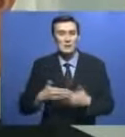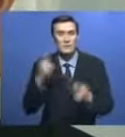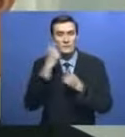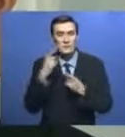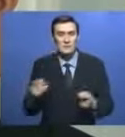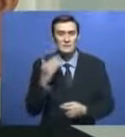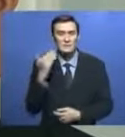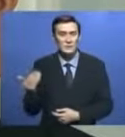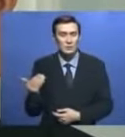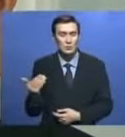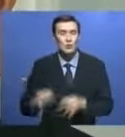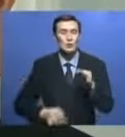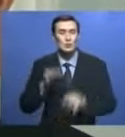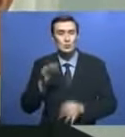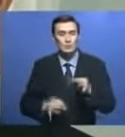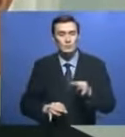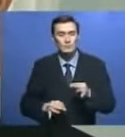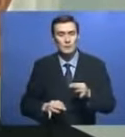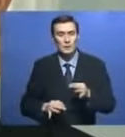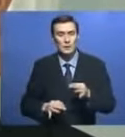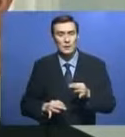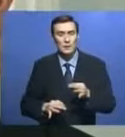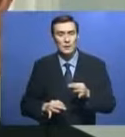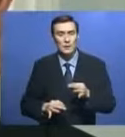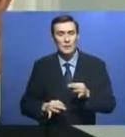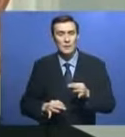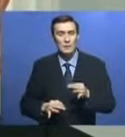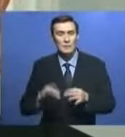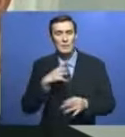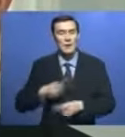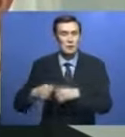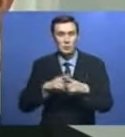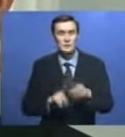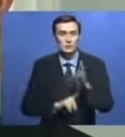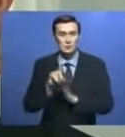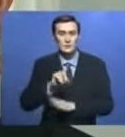вынесенный в его адрес судом Могилевской области, вступил в законную силу.